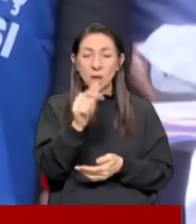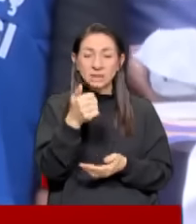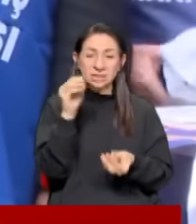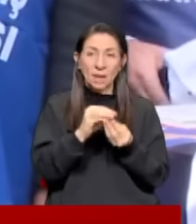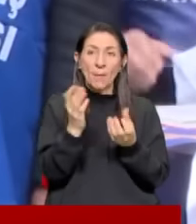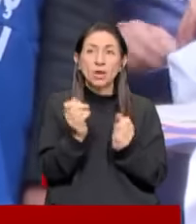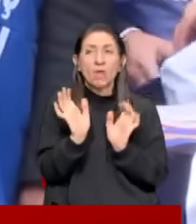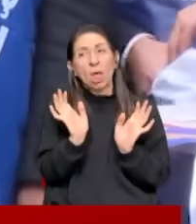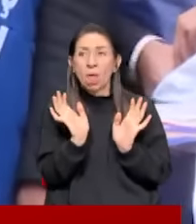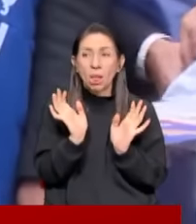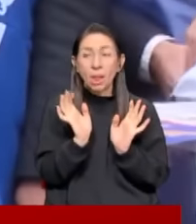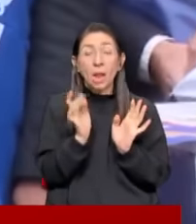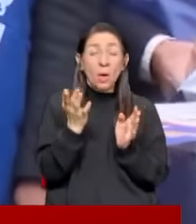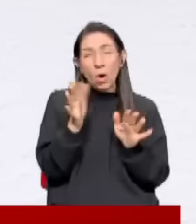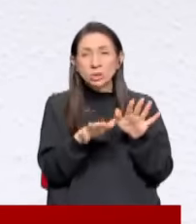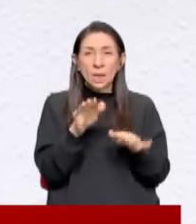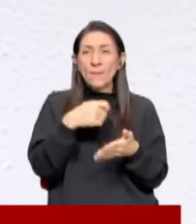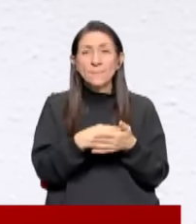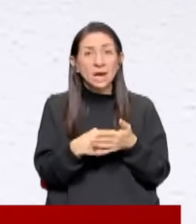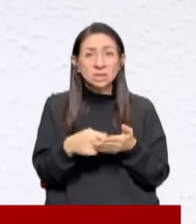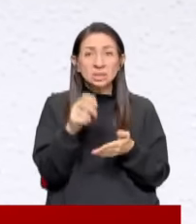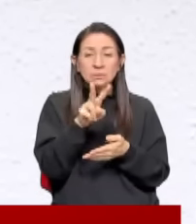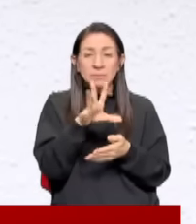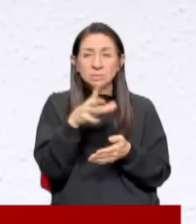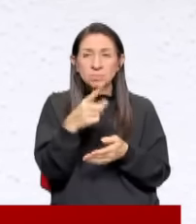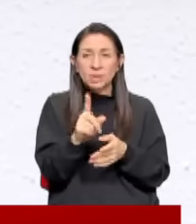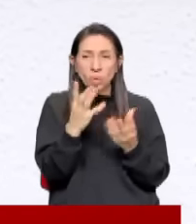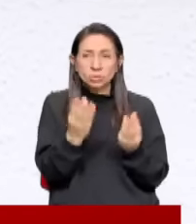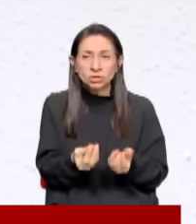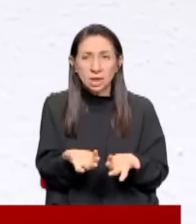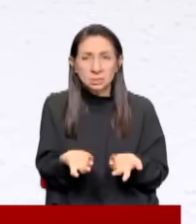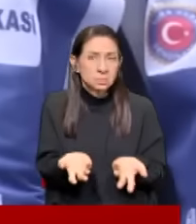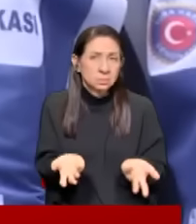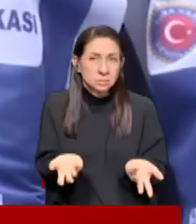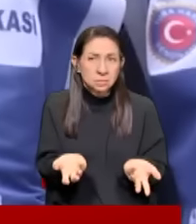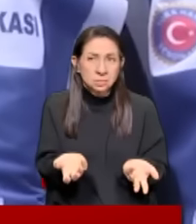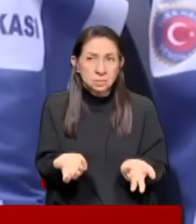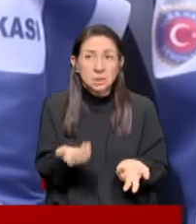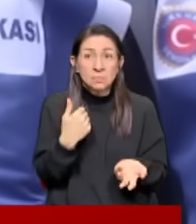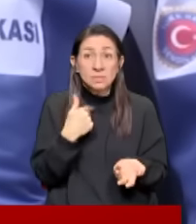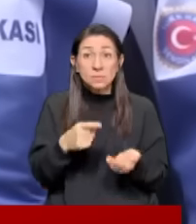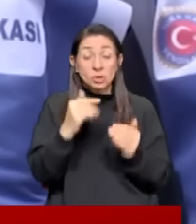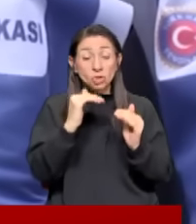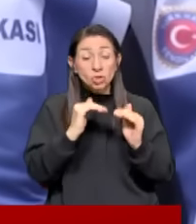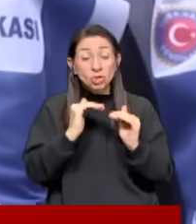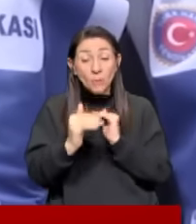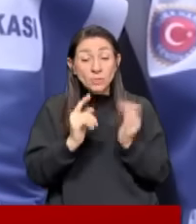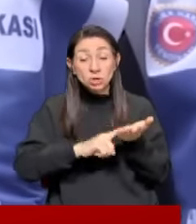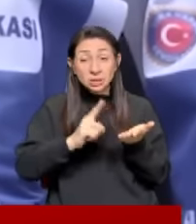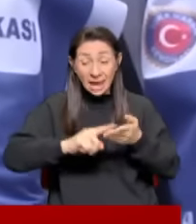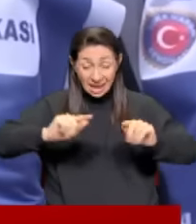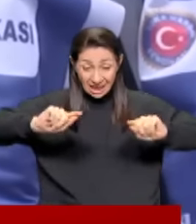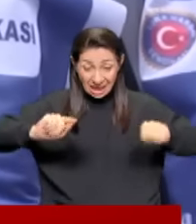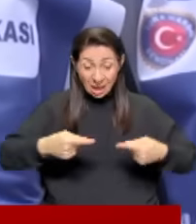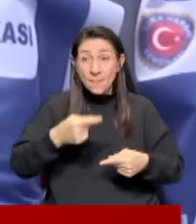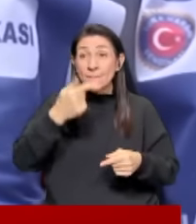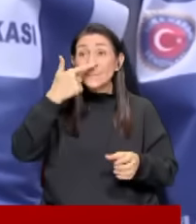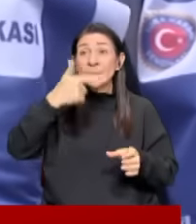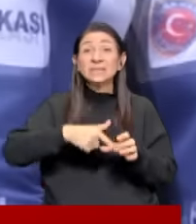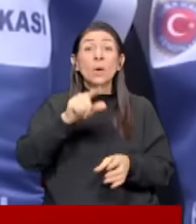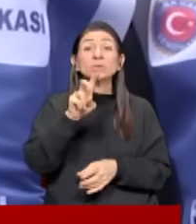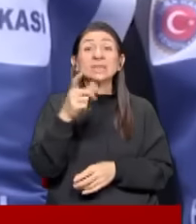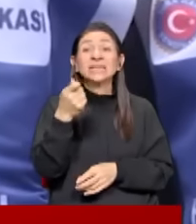zam alabilecekler. Yani ortalama maaşları 25 bin civarına yükselecek. Biz bu toplu sözleşmeyi imzaladığımızda mazot